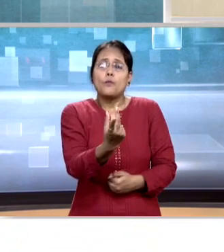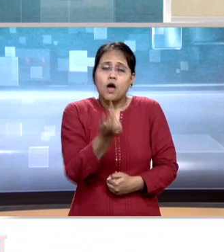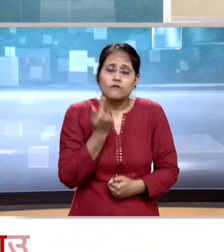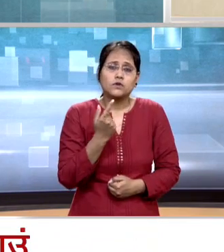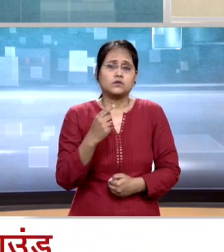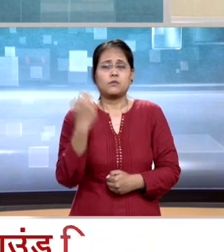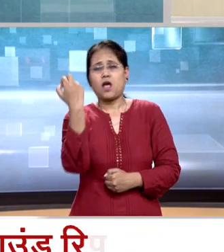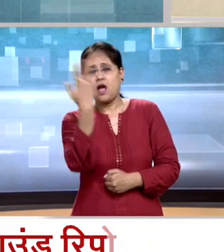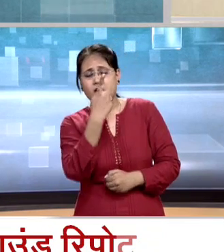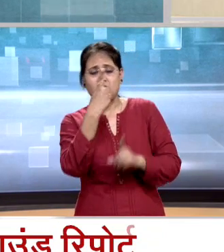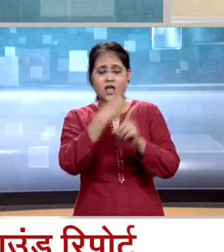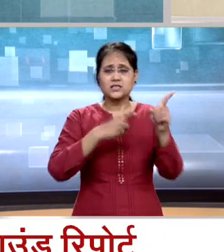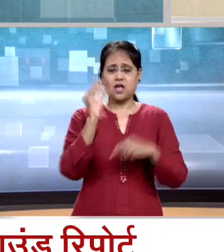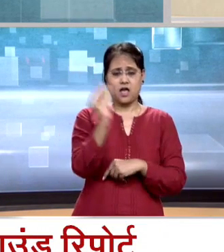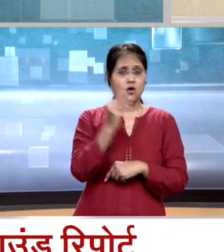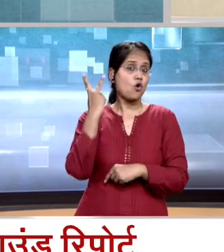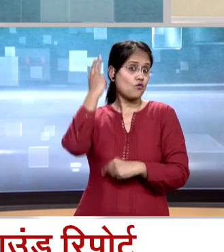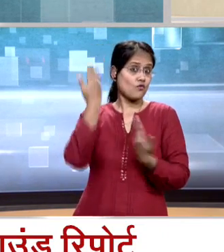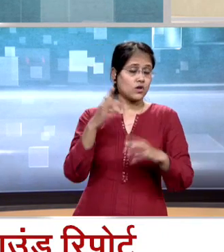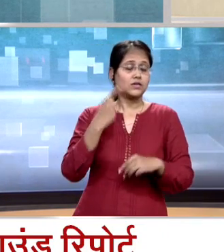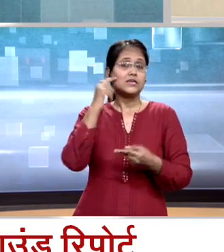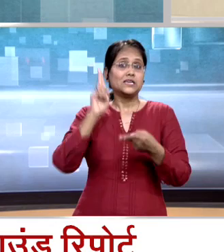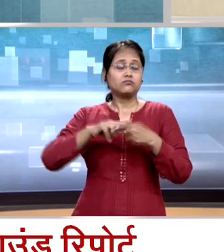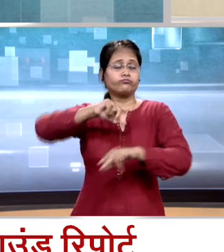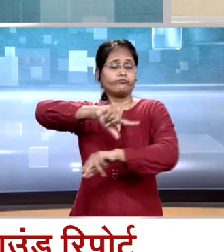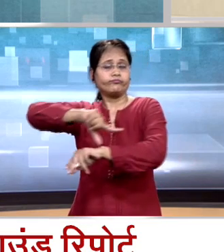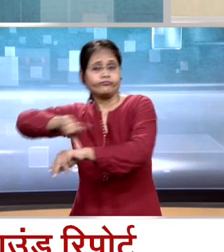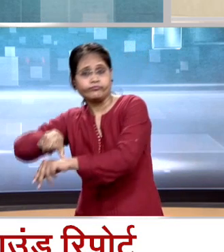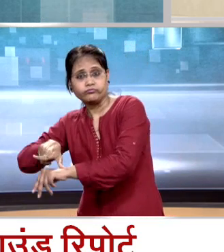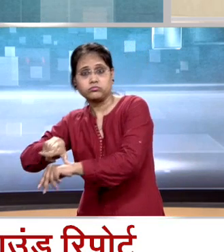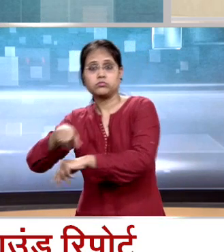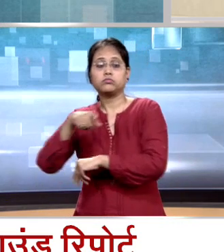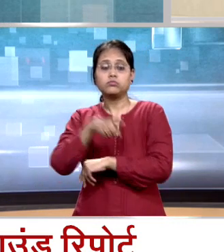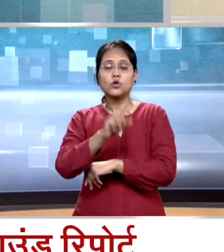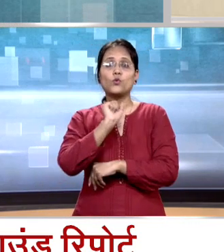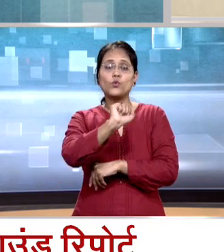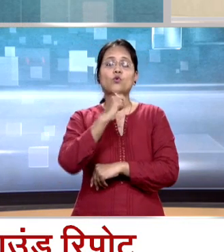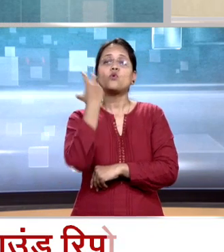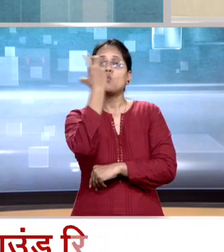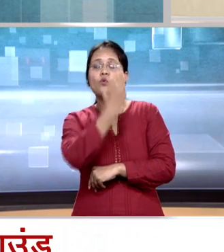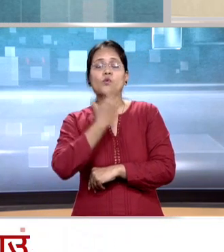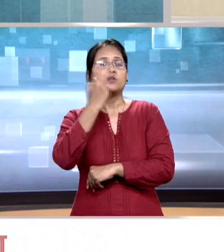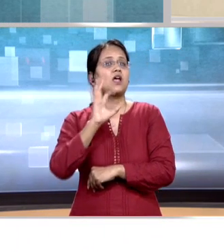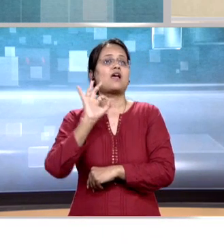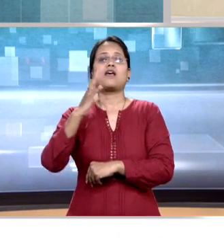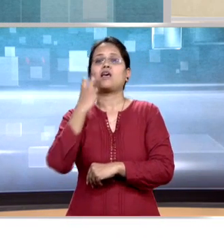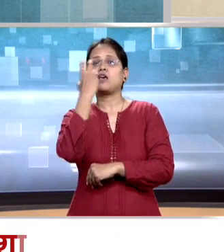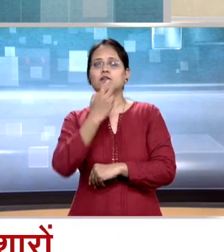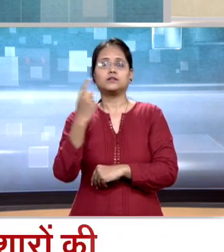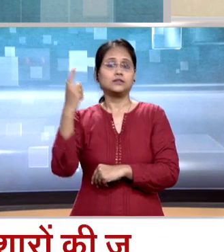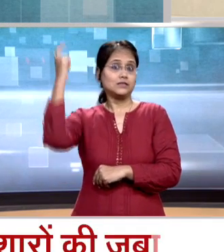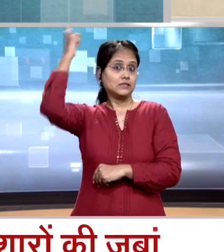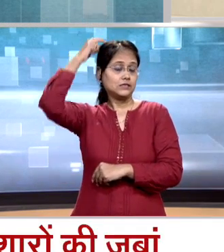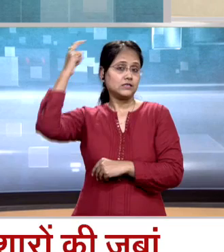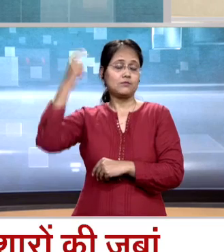8 महीने और 1 साल के अंदर अंदर। जब हम डिले करते हैं तो उनकी स्पीच पे इफेक्ट करता है, क्योंकि आप देखिए दिमाग